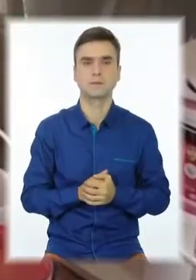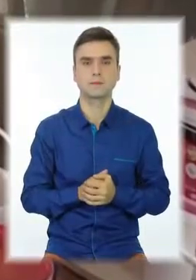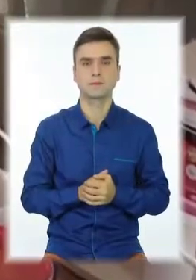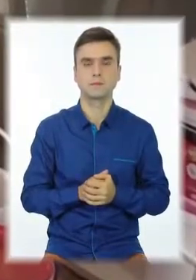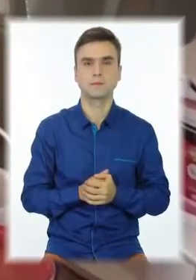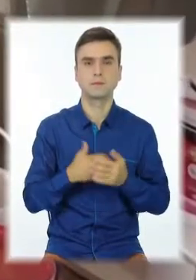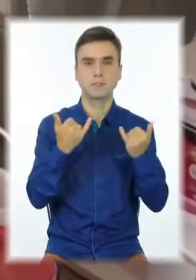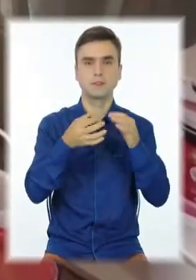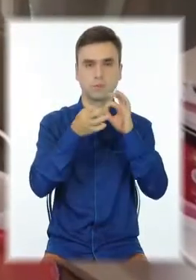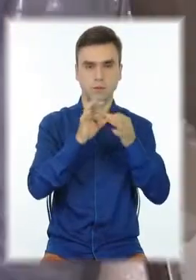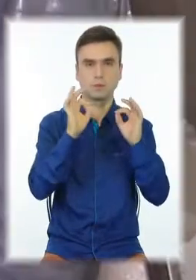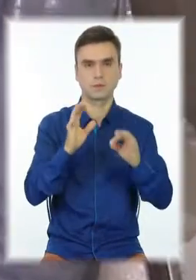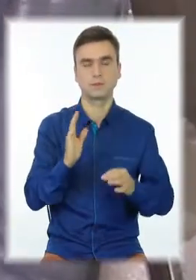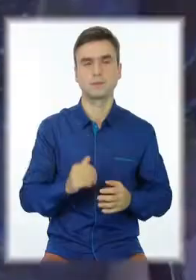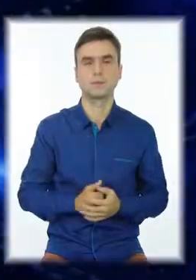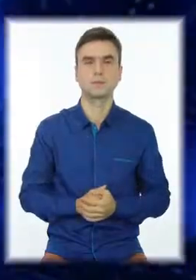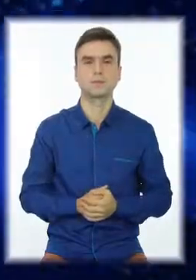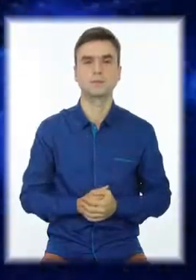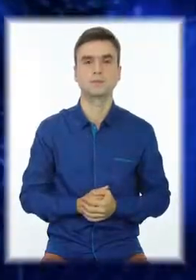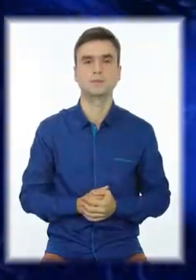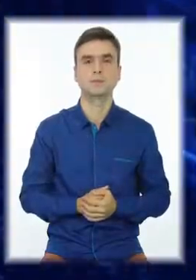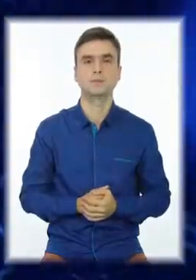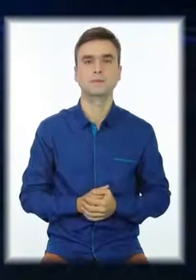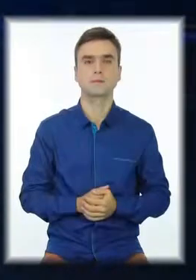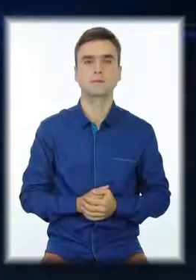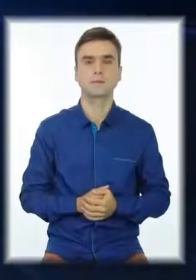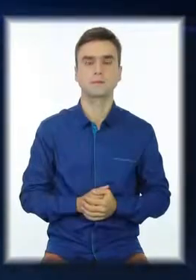Подробиці цих та інших новин просто зараз.